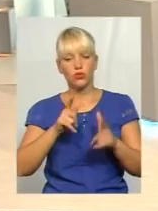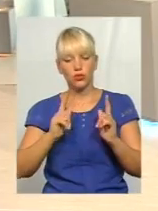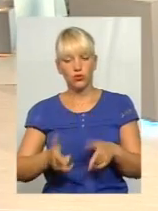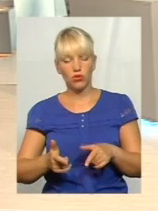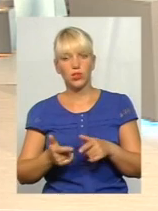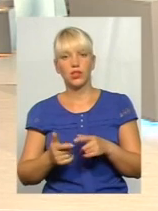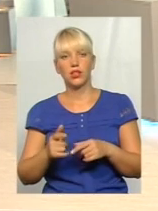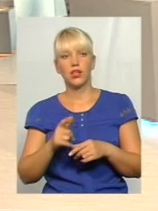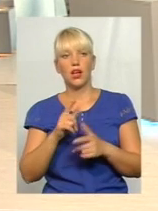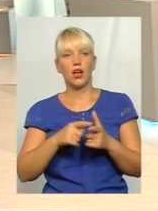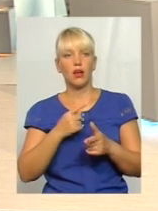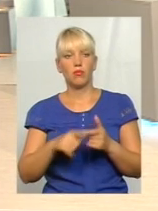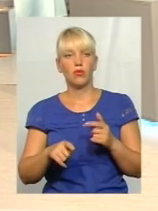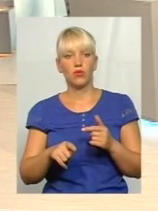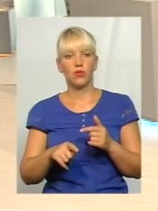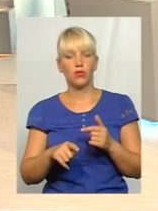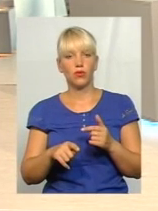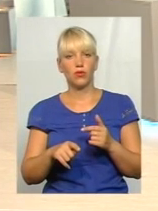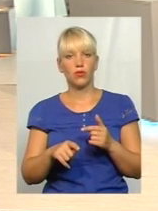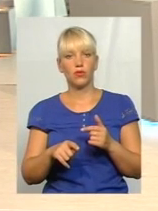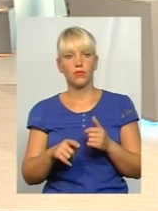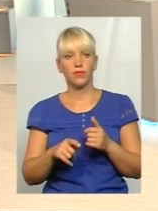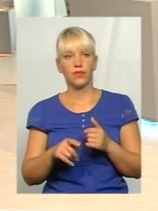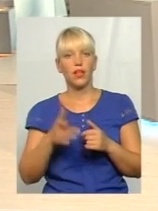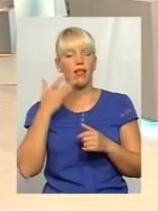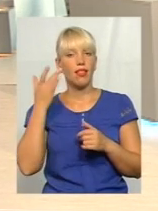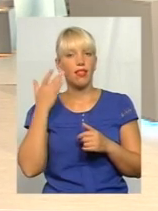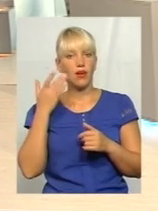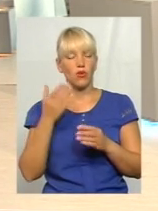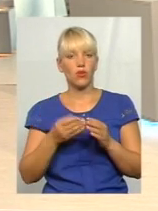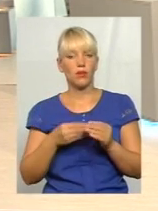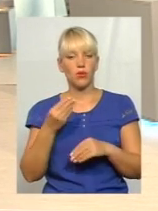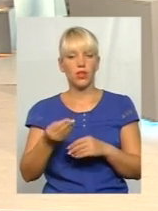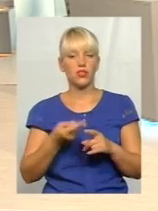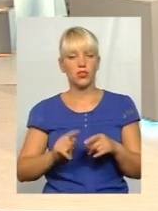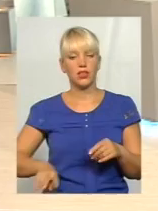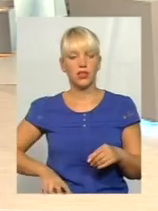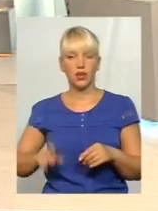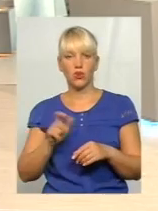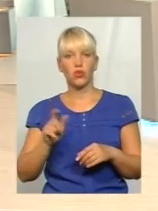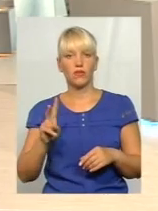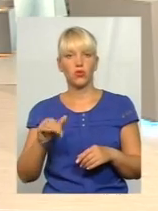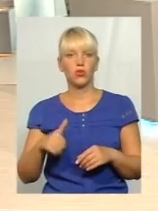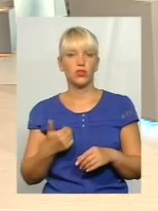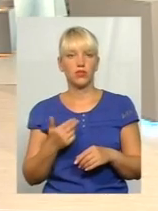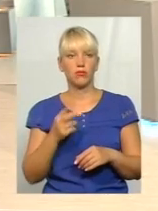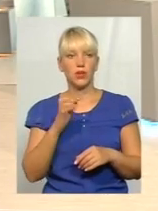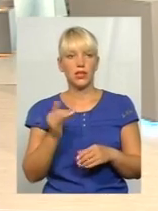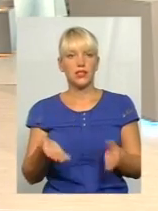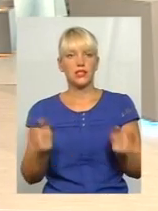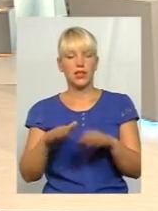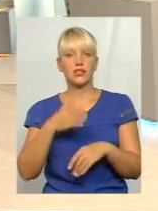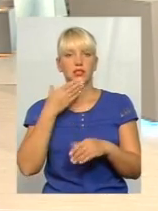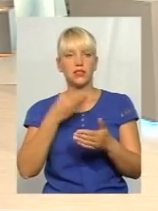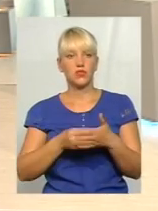з такої скажемо е легкої подачі тих директорів які хотіли все ж таки залишитись на своїх